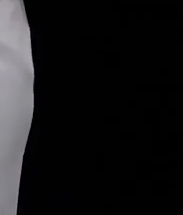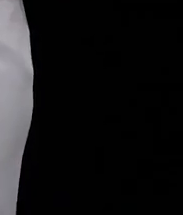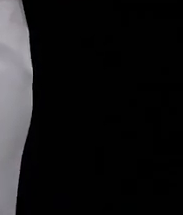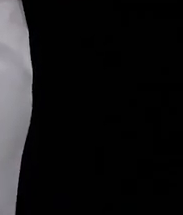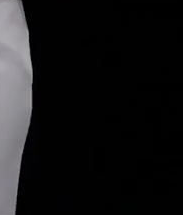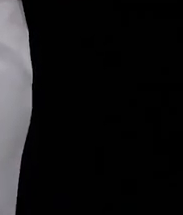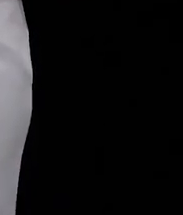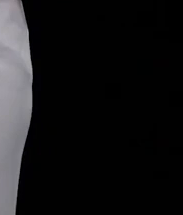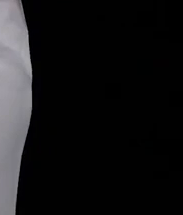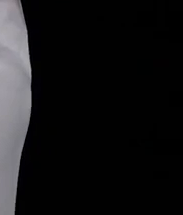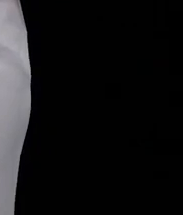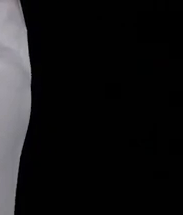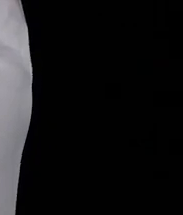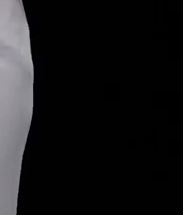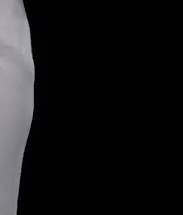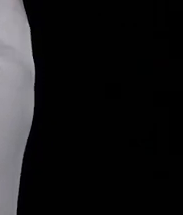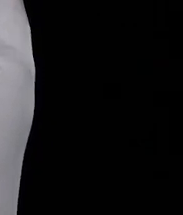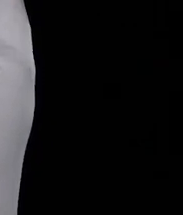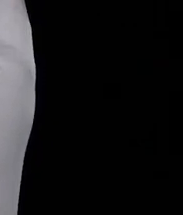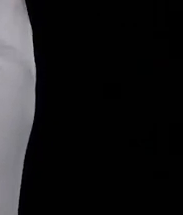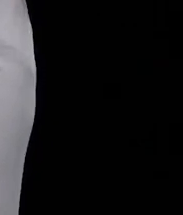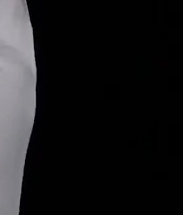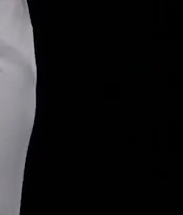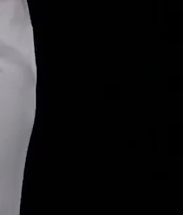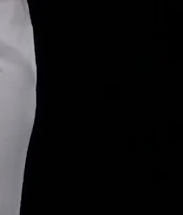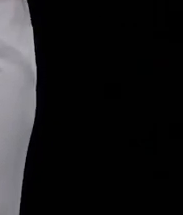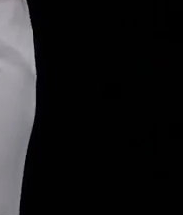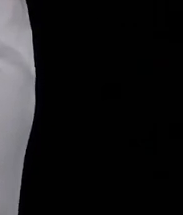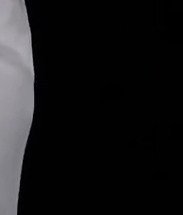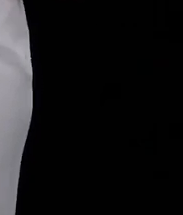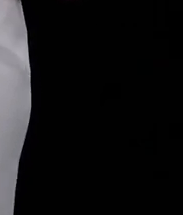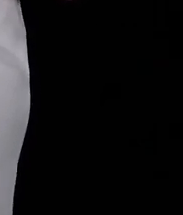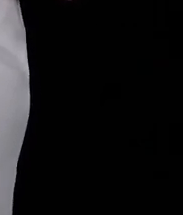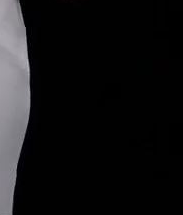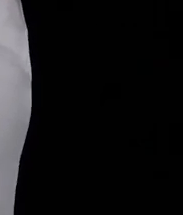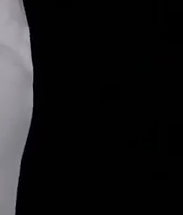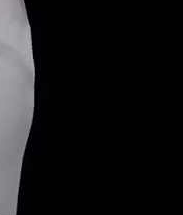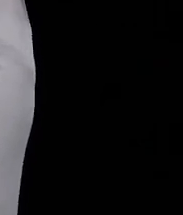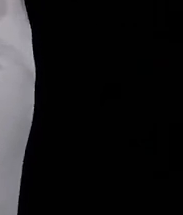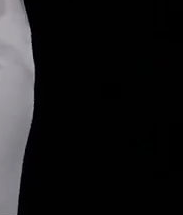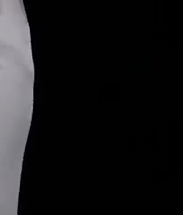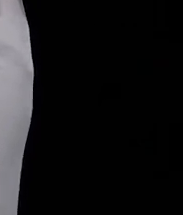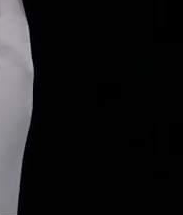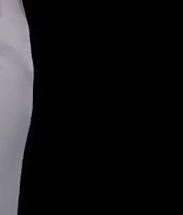언제 어디서나 내 손안의 뉴스. 광주 MBC 뉴스 유튜브 구독으로 함께하세요.